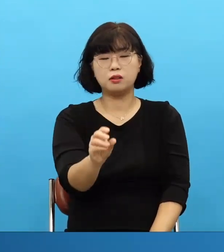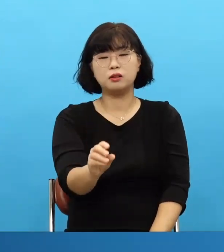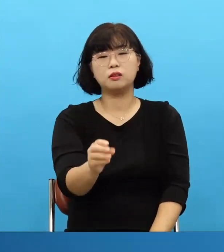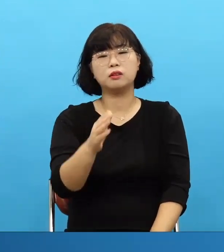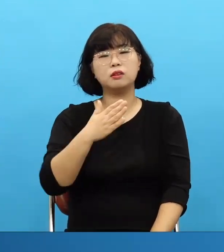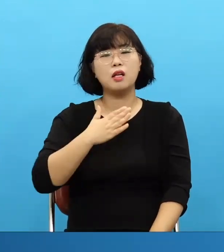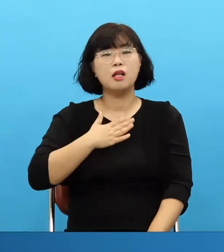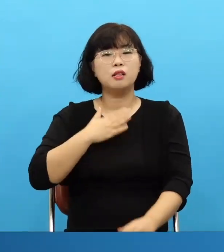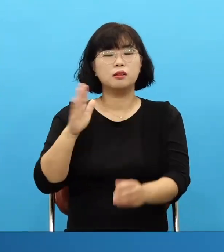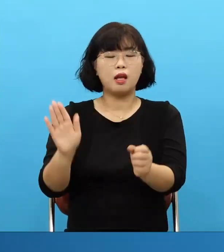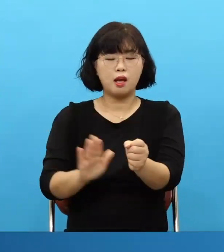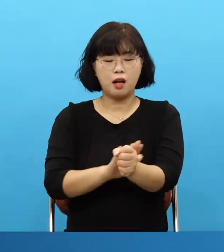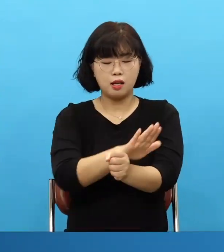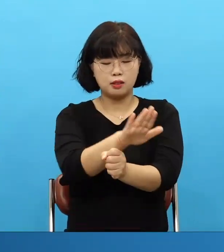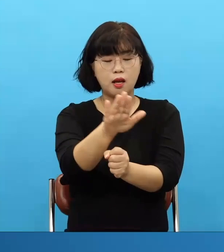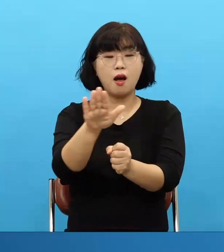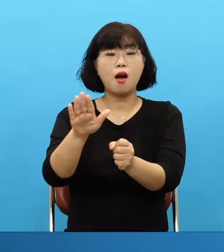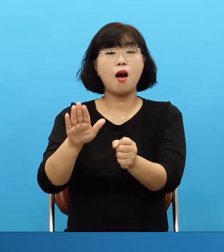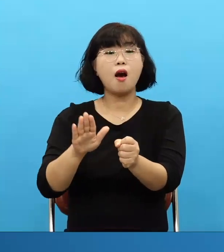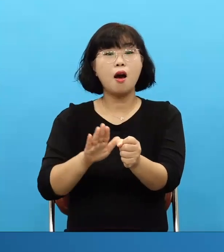십자가를 내가